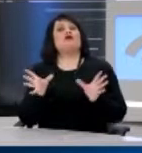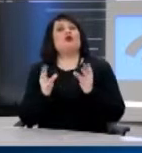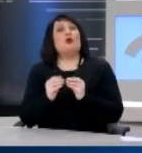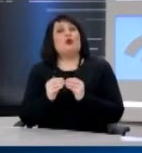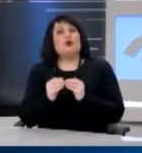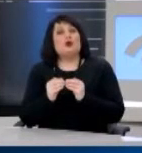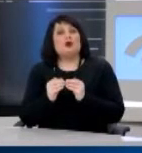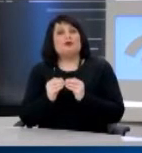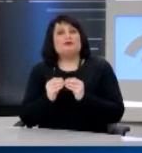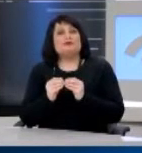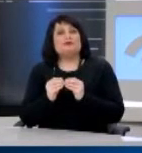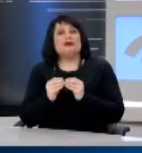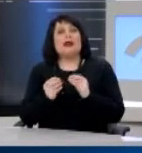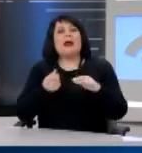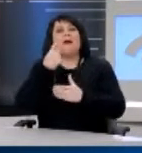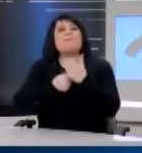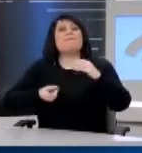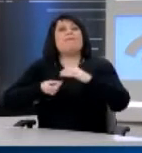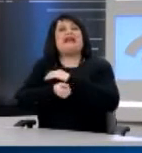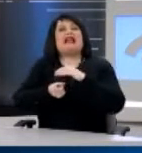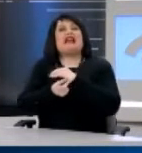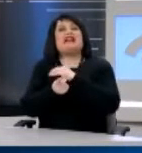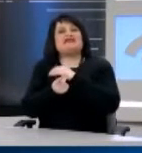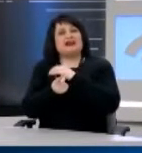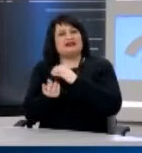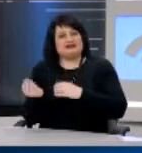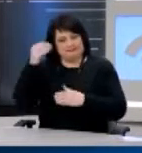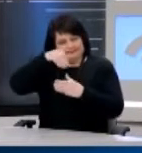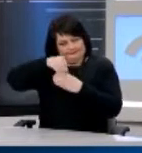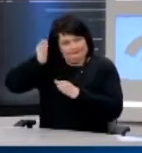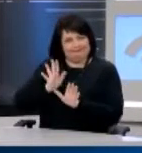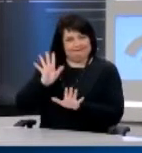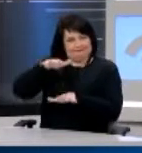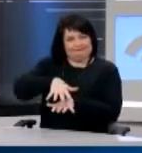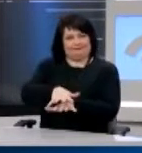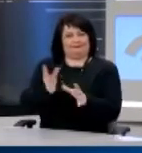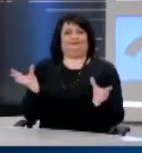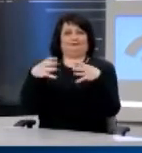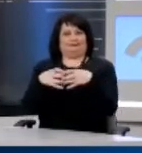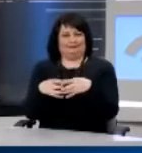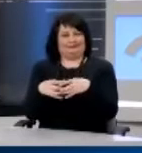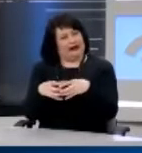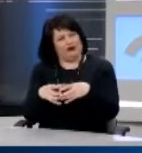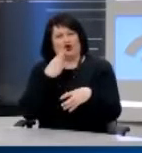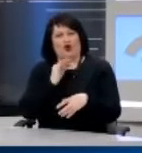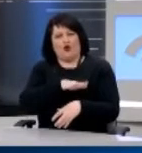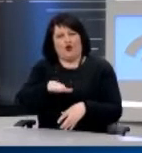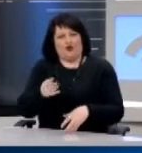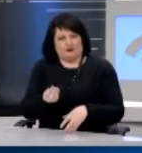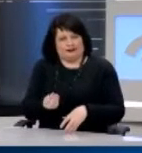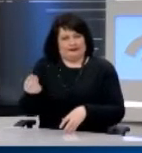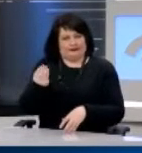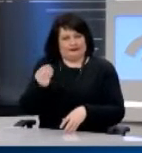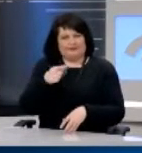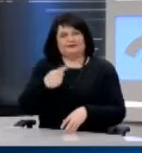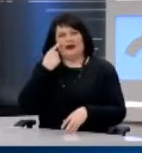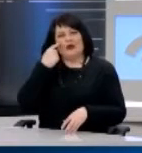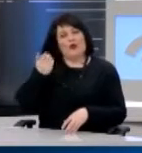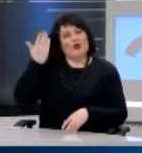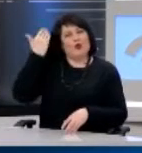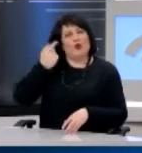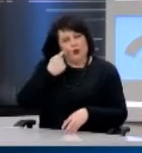την ενσωμάτωση μεταναστών εκείνη την περίοδο. Όμως από τότε είχε αρχίσει να γίνεται σαφής η